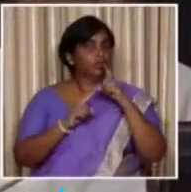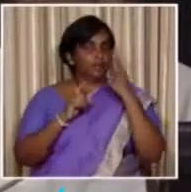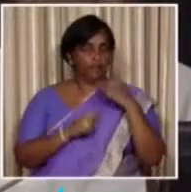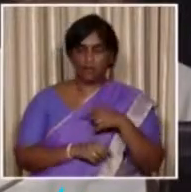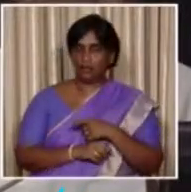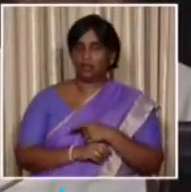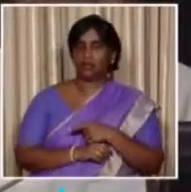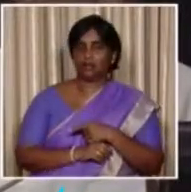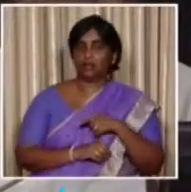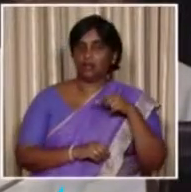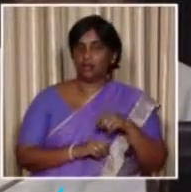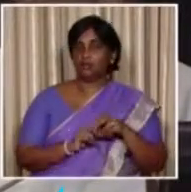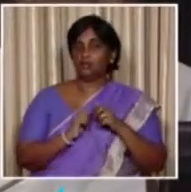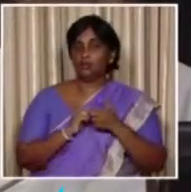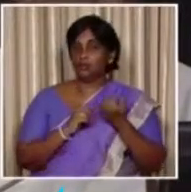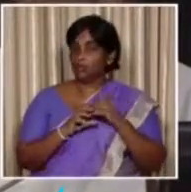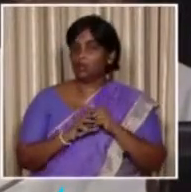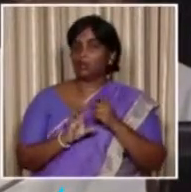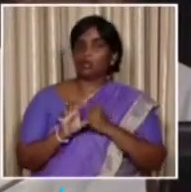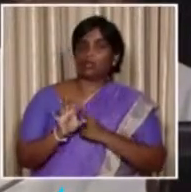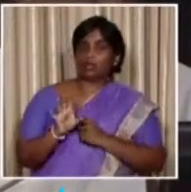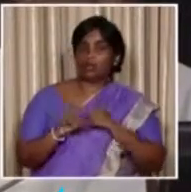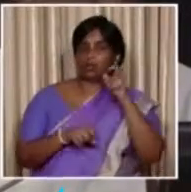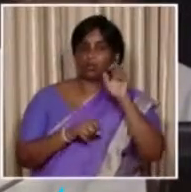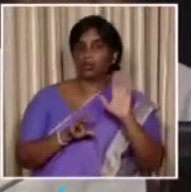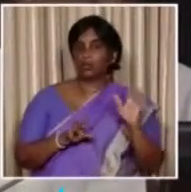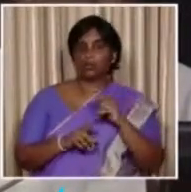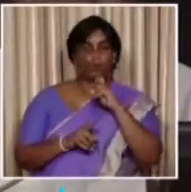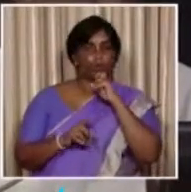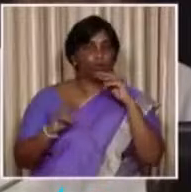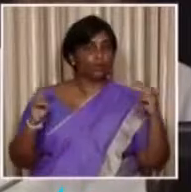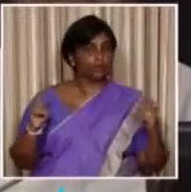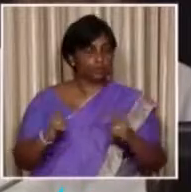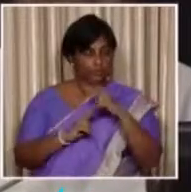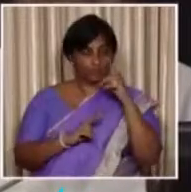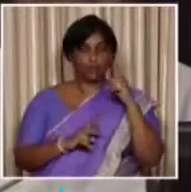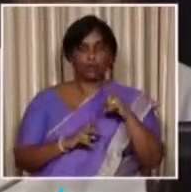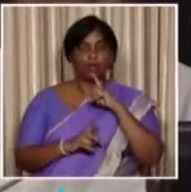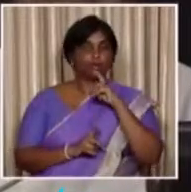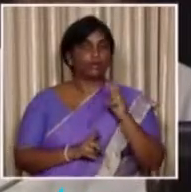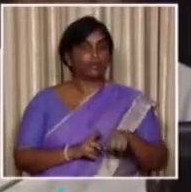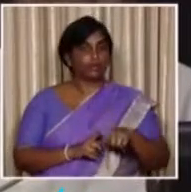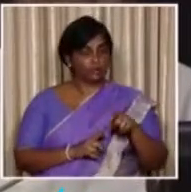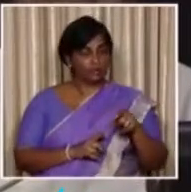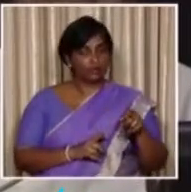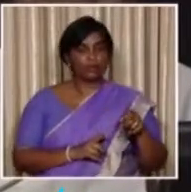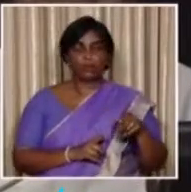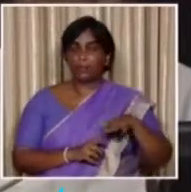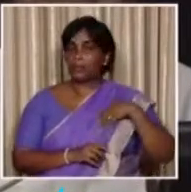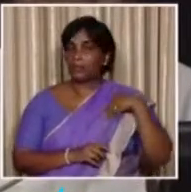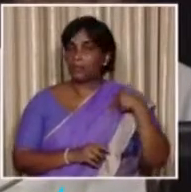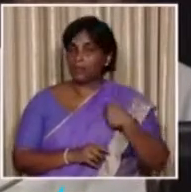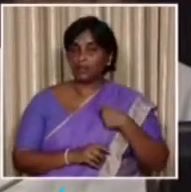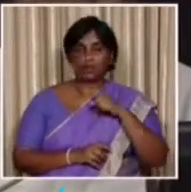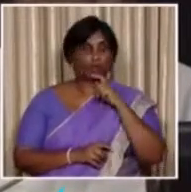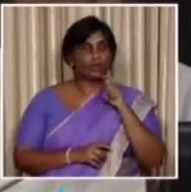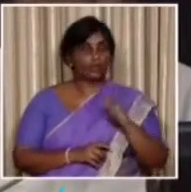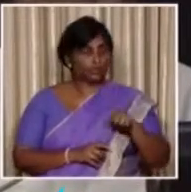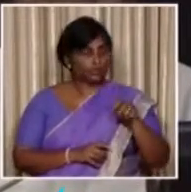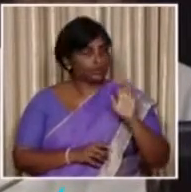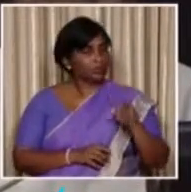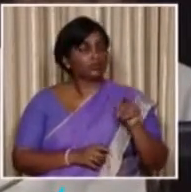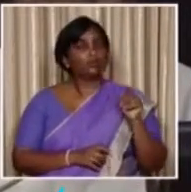මේකයි අද අරගලයේ හිටියේ තරුණයන් පමණක් නෙවෙයි සුප්‍රීම උසාවියේ අග්‍රමිනිස්කාරවරයා ප්‍රධාන විනිශ්චකාරවරු